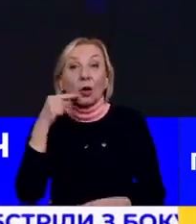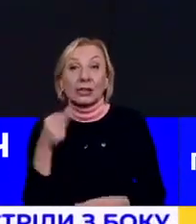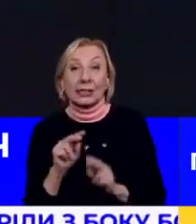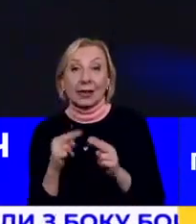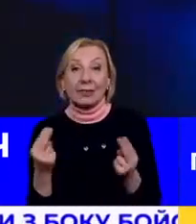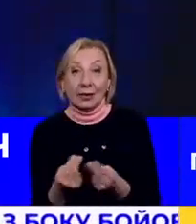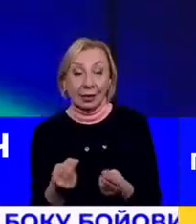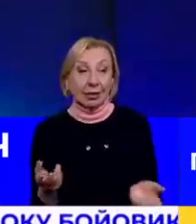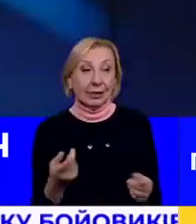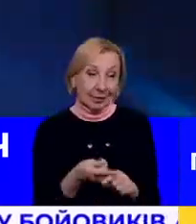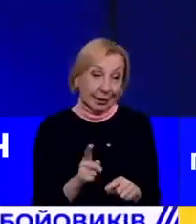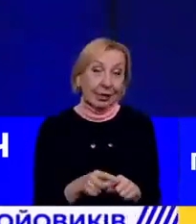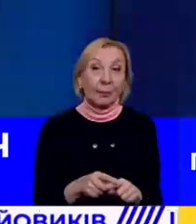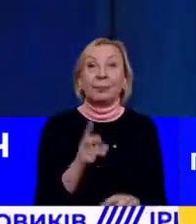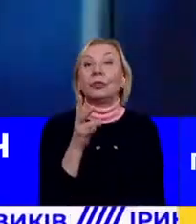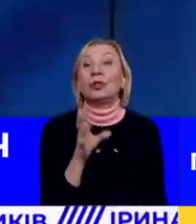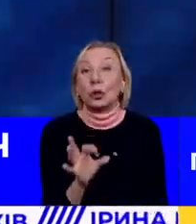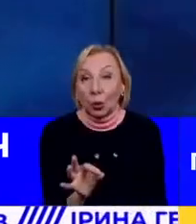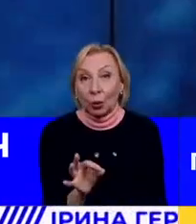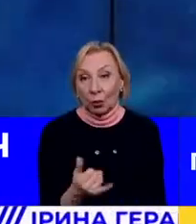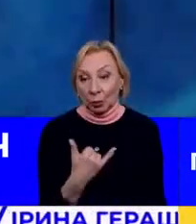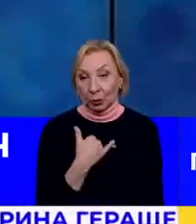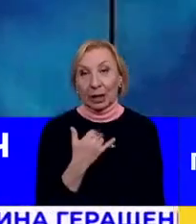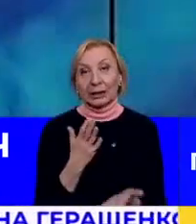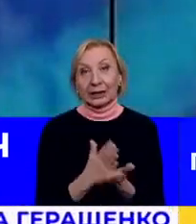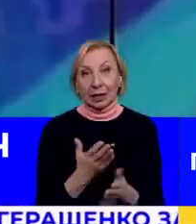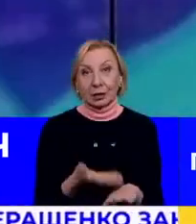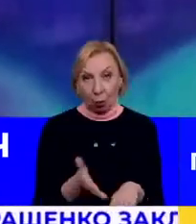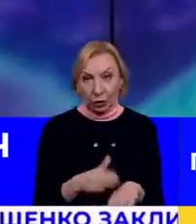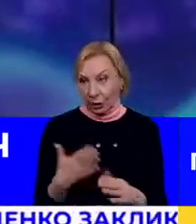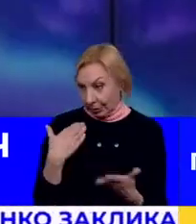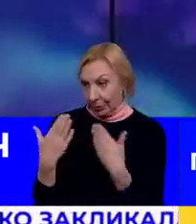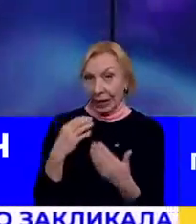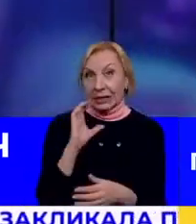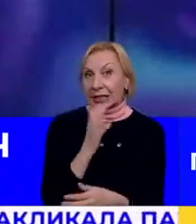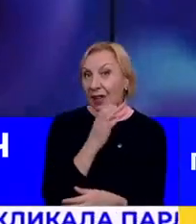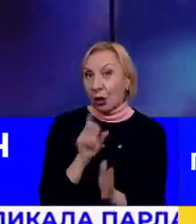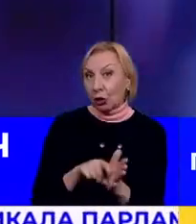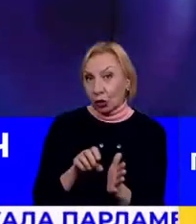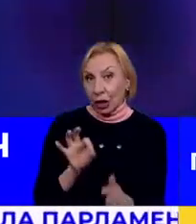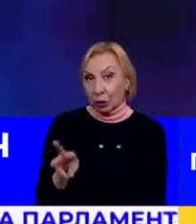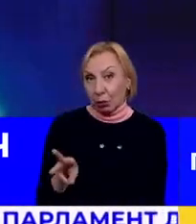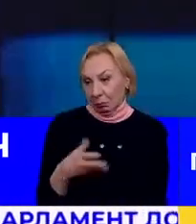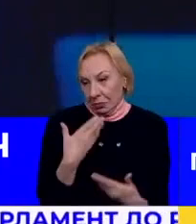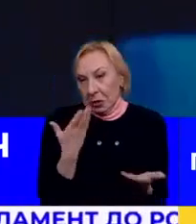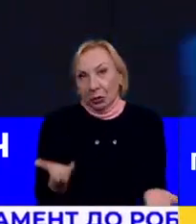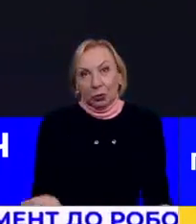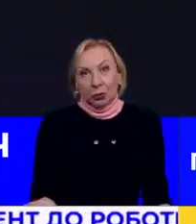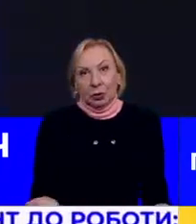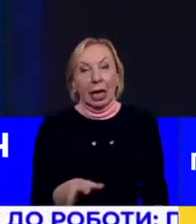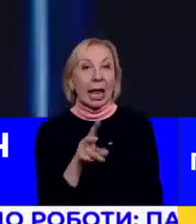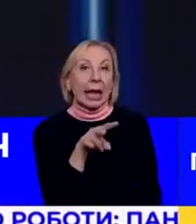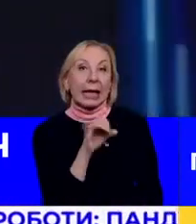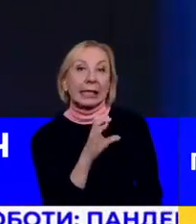и на политические в том числе. Но у нас есть сложности с Сєвєродонецьком сегодня? Нет. Какие у нас сложности с Сєвєродонецьком? Никаких. С